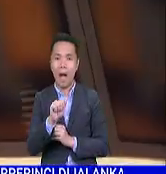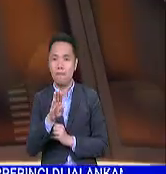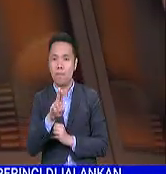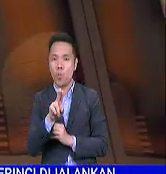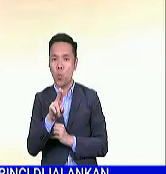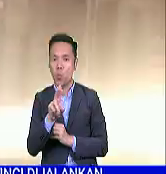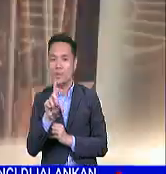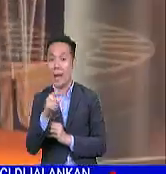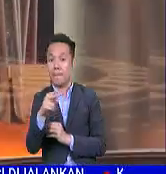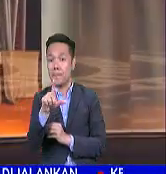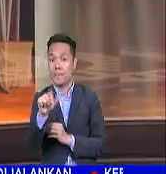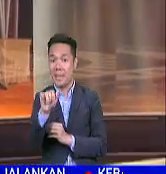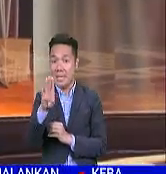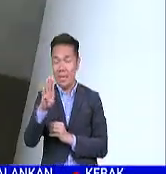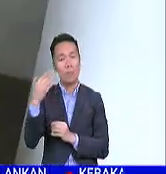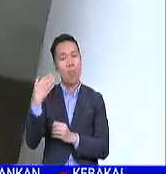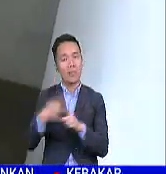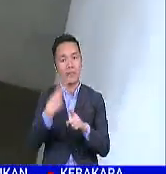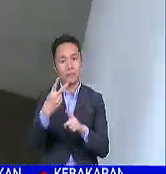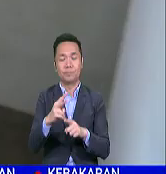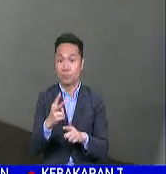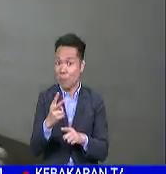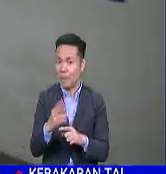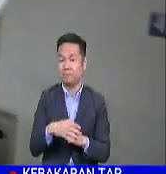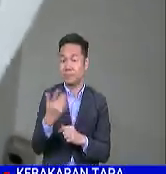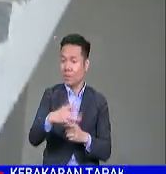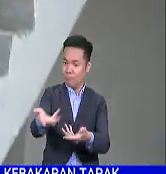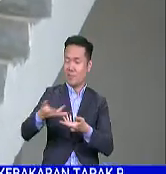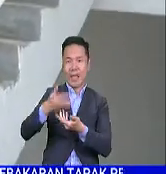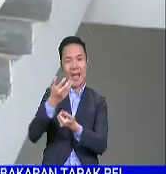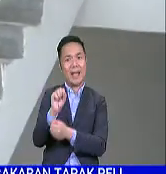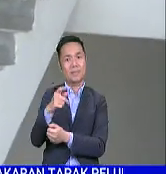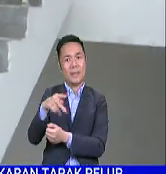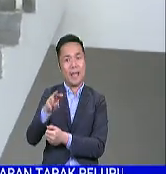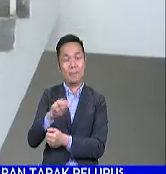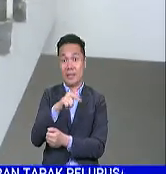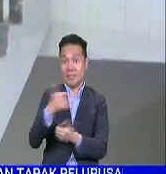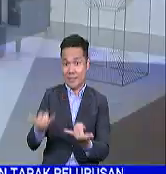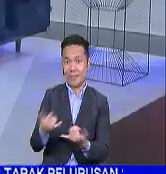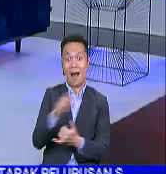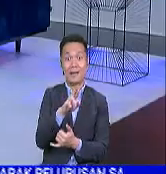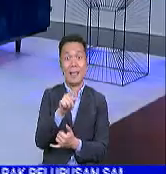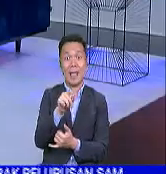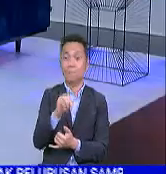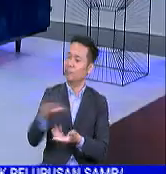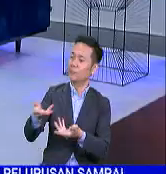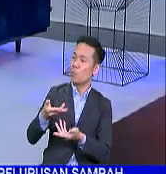Disember lepas. Beliau ditemui selepas menjadi tetamu dalam program Selamat Pagi Malaysia di Angkasa Puri hari ini.